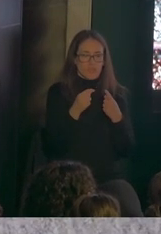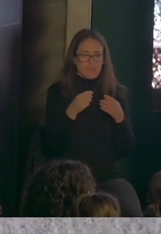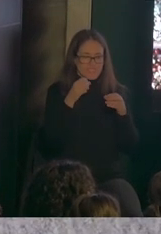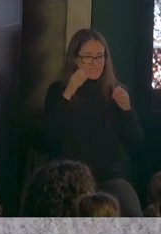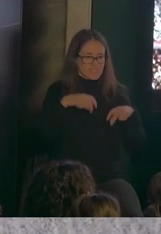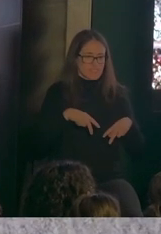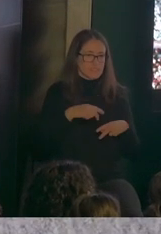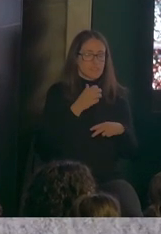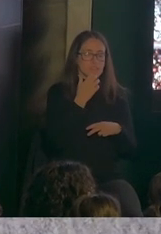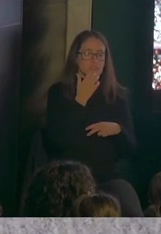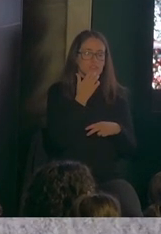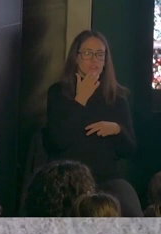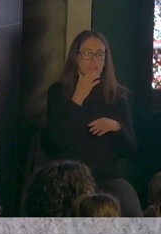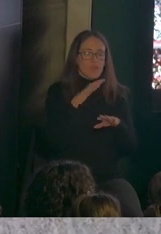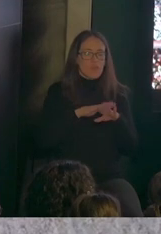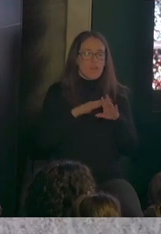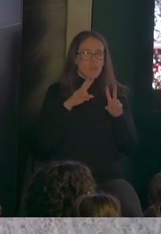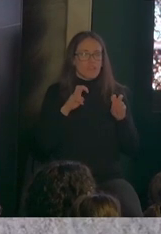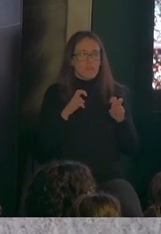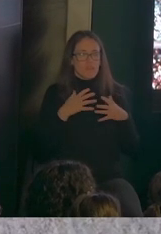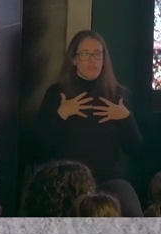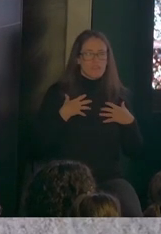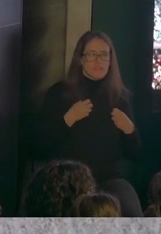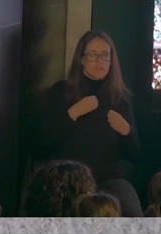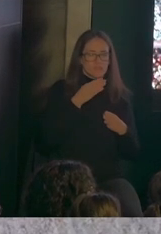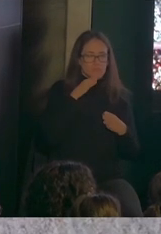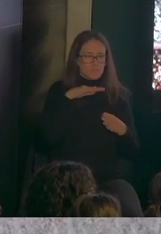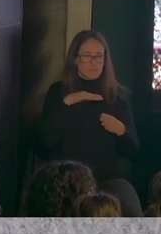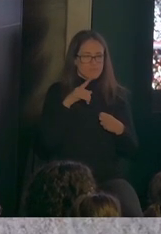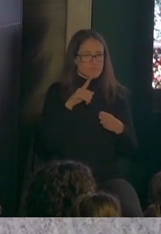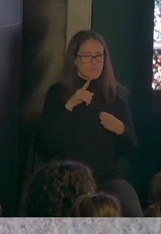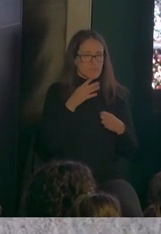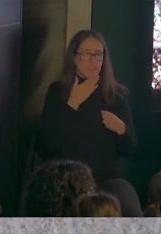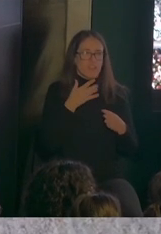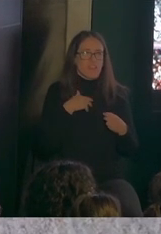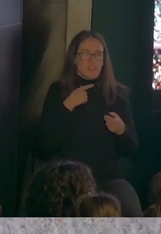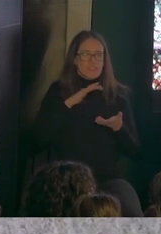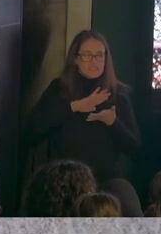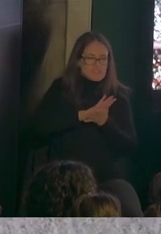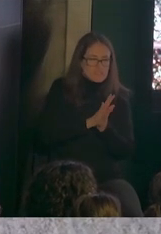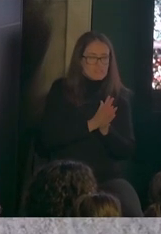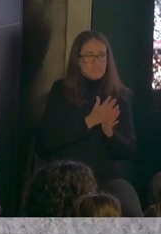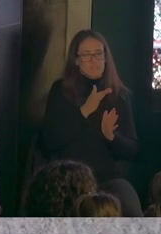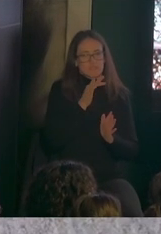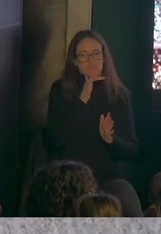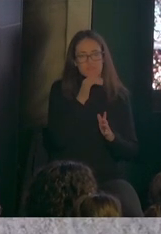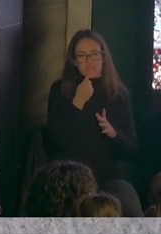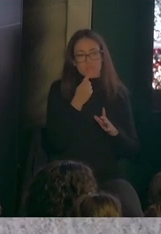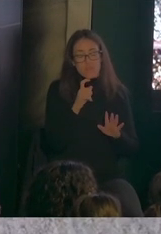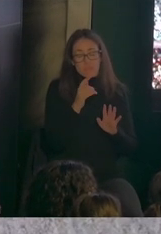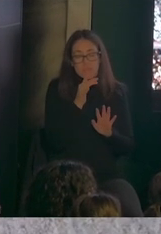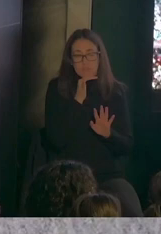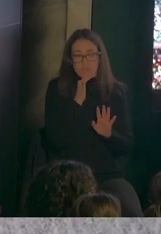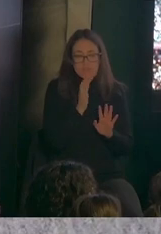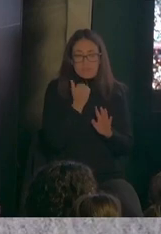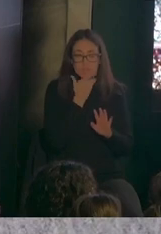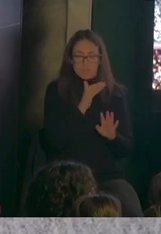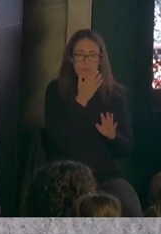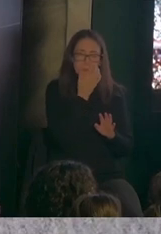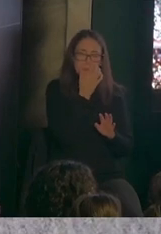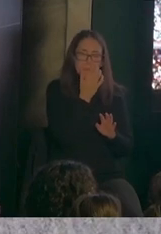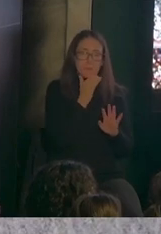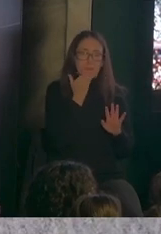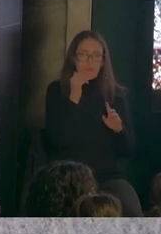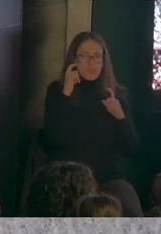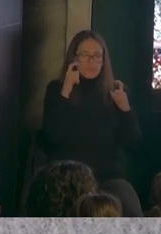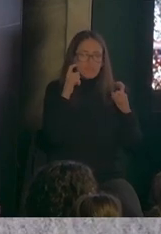tema nutrició. Jo no estic dient que el seu és abolir-lo completament de l'alimentació, però poder sí reduir una